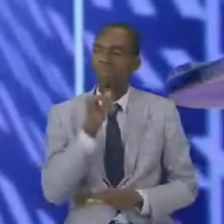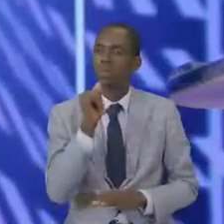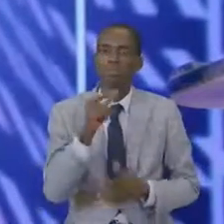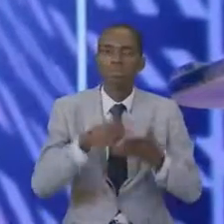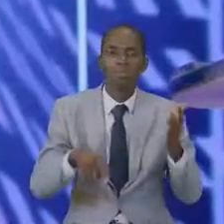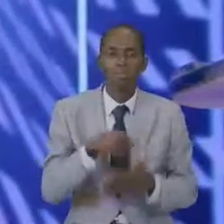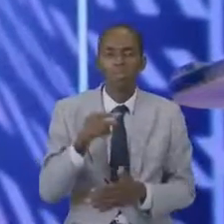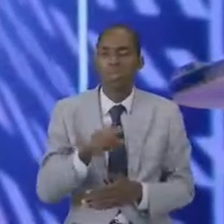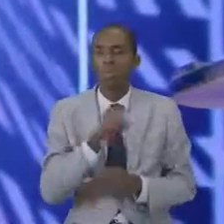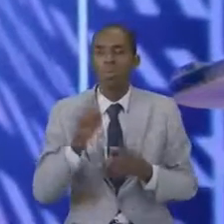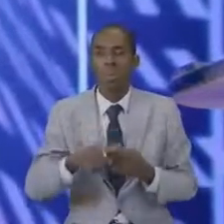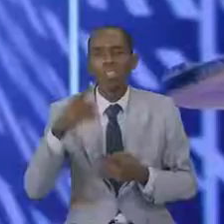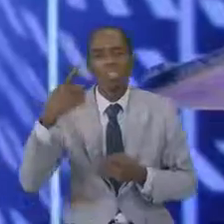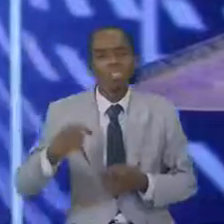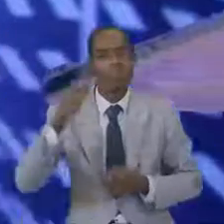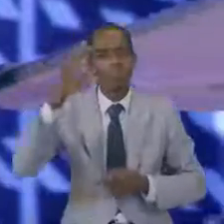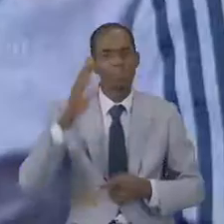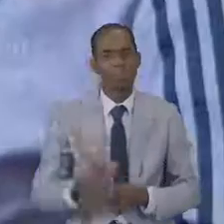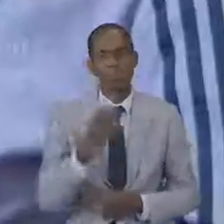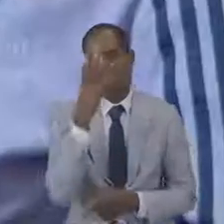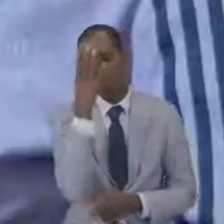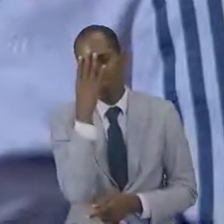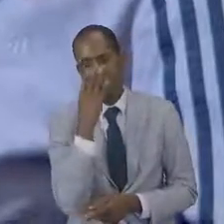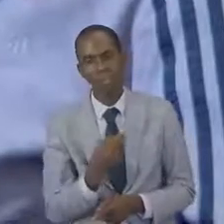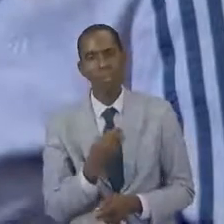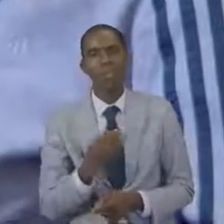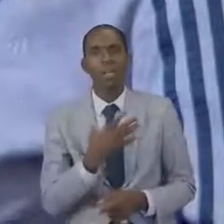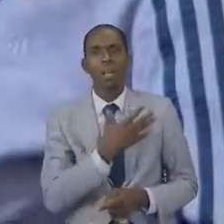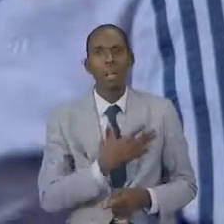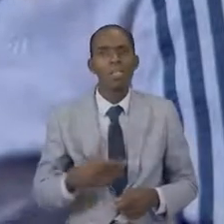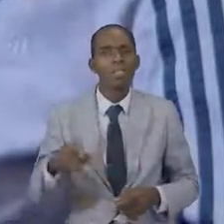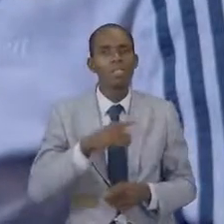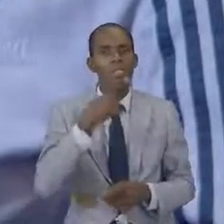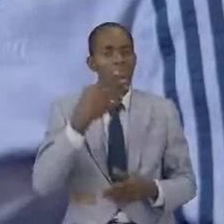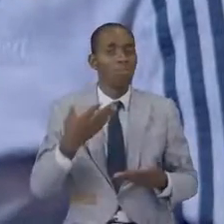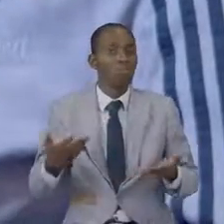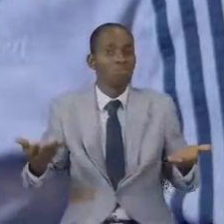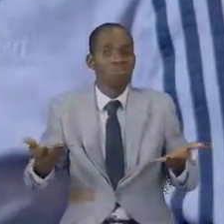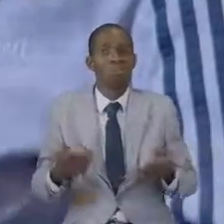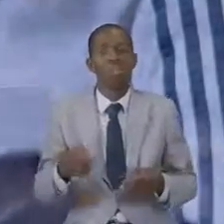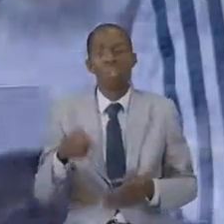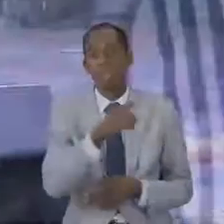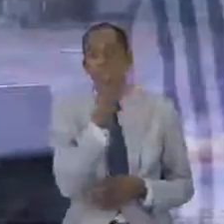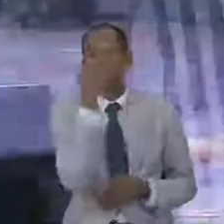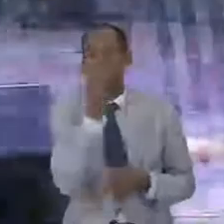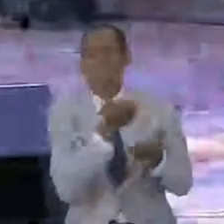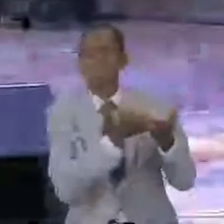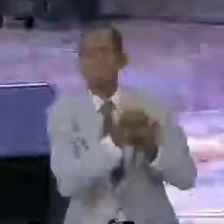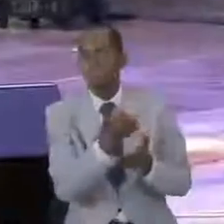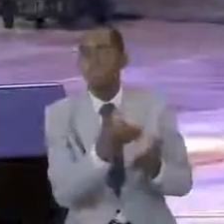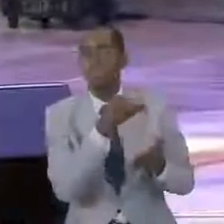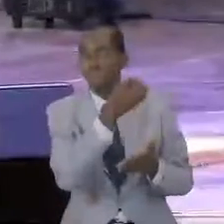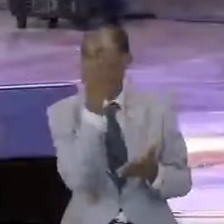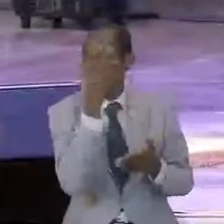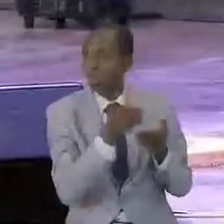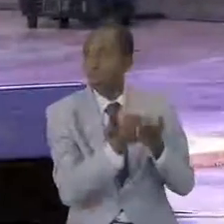et lorsque les ministres dorment lorsque le ministre dorment eux ils disent bien ils connaissent déjà la vérité c'est dans le